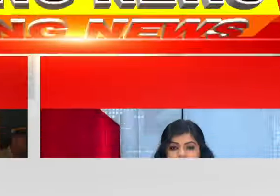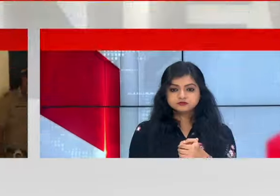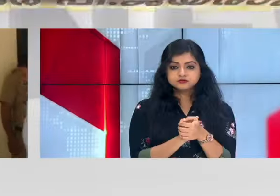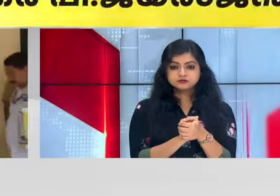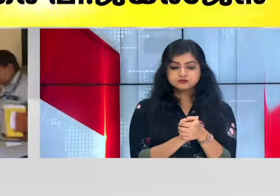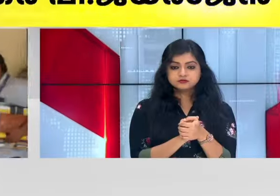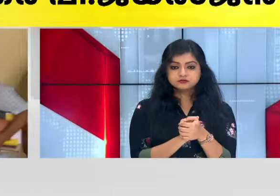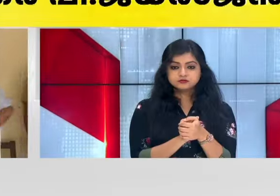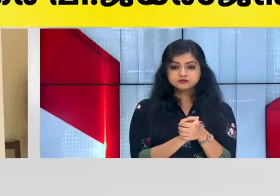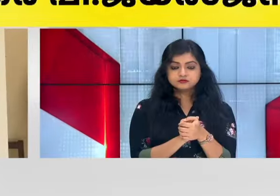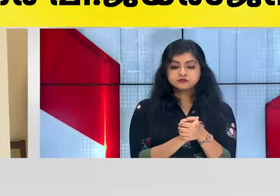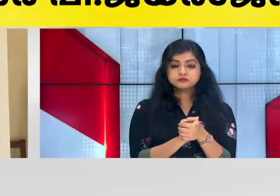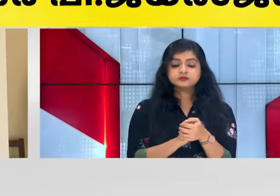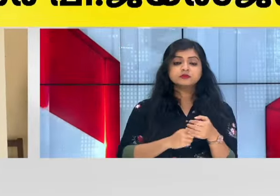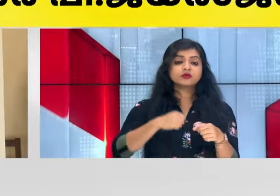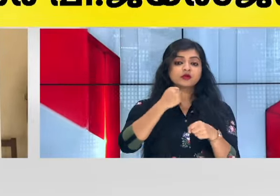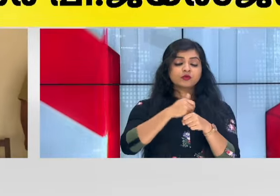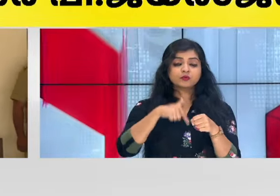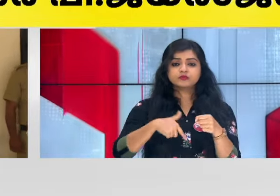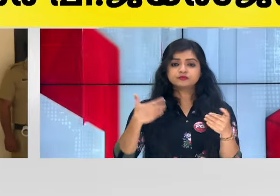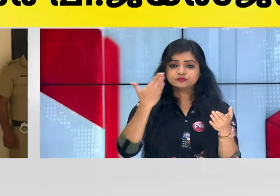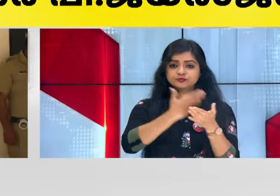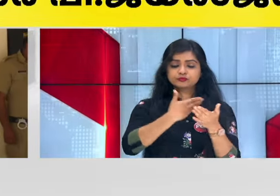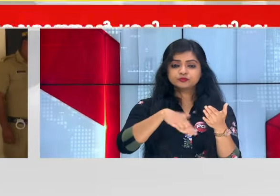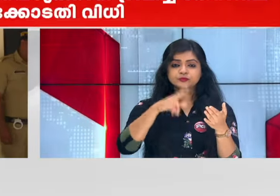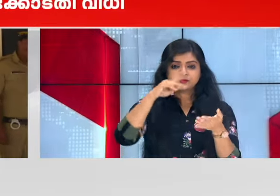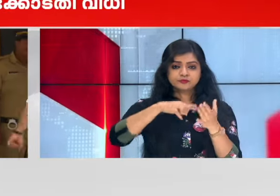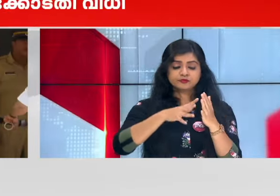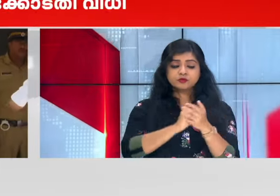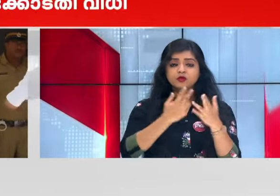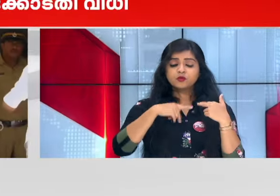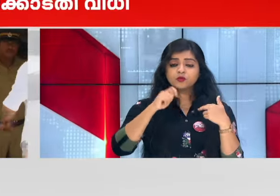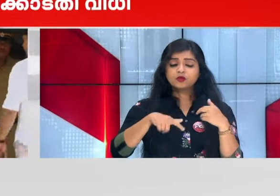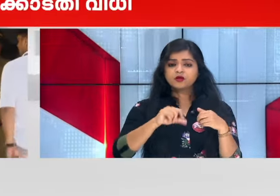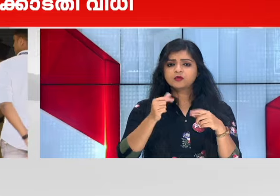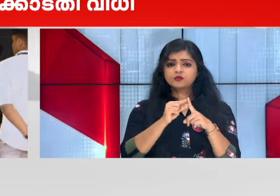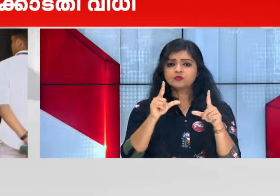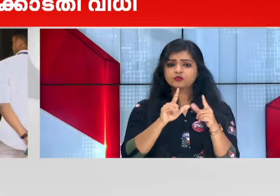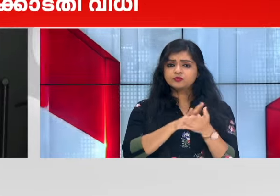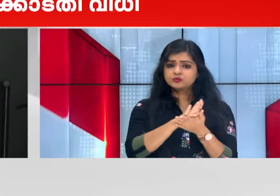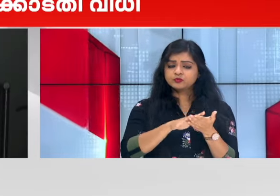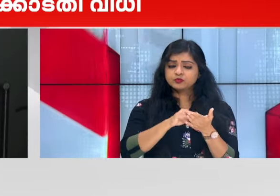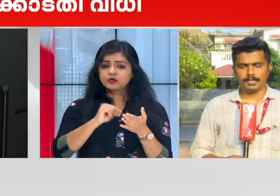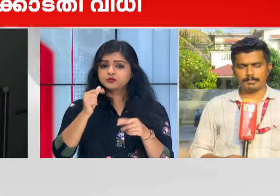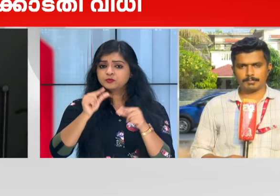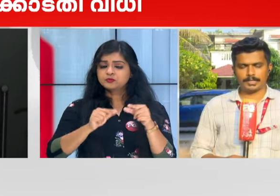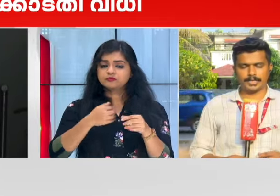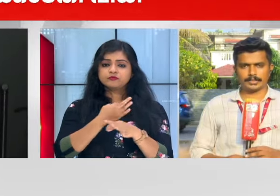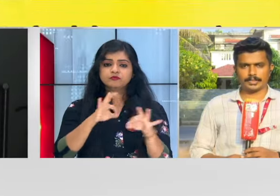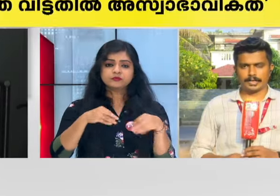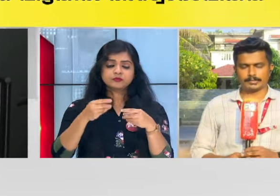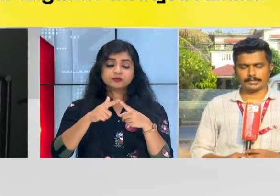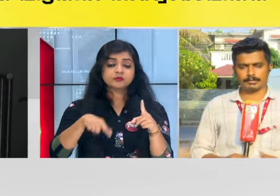കോടതി അപ്പീലുമായി സമീപിക്കുക എന്നതാണ്. അതിൽ കോടതി മതിയായ തെളിവുകളില്ലാത്തതിനാൽ മറ്റു പ്രതികളെ വിട്ടയക്കുന്നു എന്നതാണ് ഉത്തരവിൻ്റെ ഭാഗമായുള്ളത്. പക്ഷേ പി